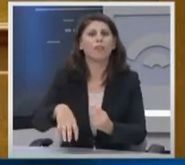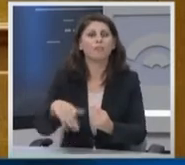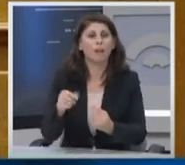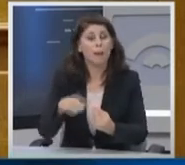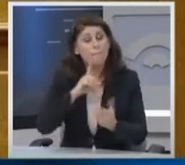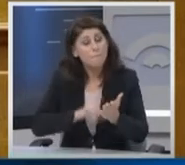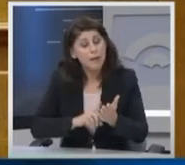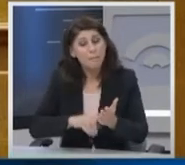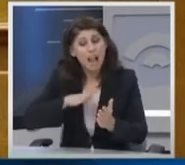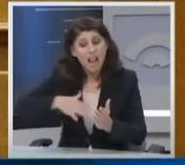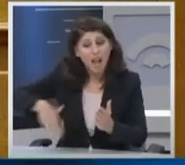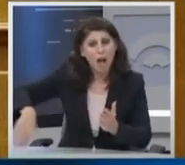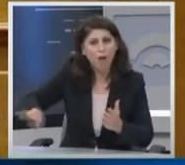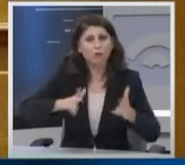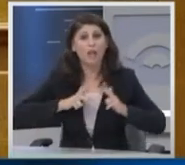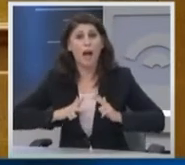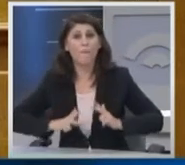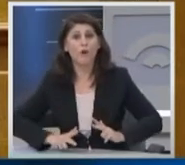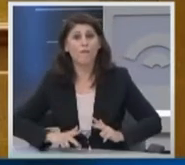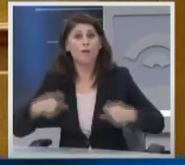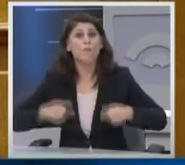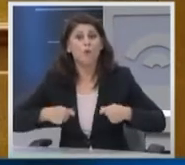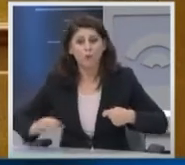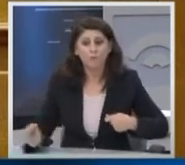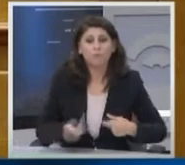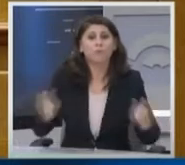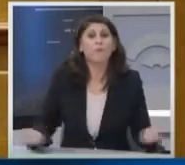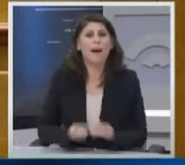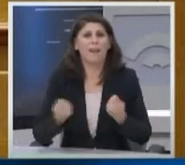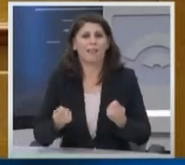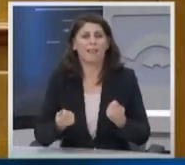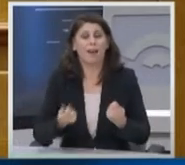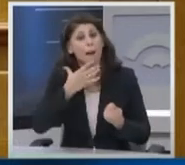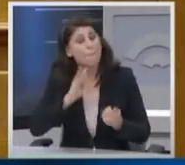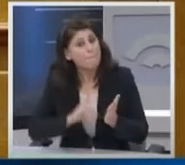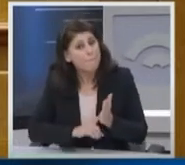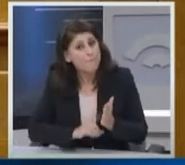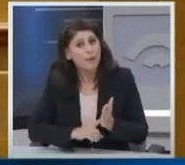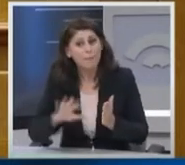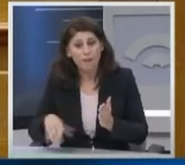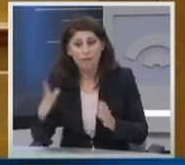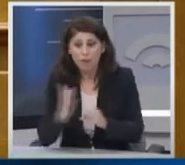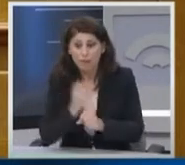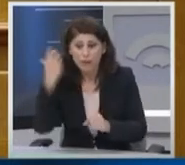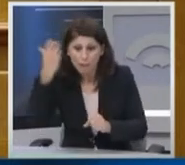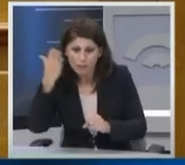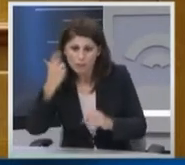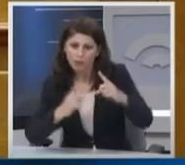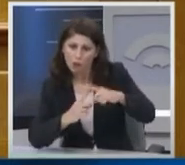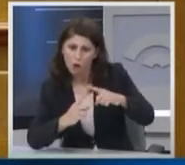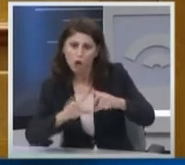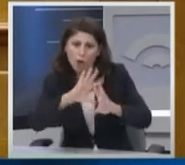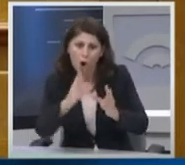να απολαμβάνει ο λαός τον πλούτο που παράγει. Είναι να χρησιμοποιείται τα επιτεύγματα της επιστήμης,